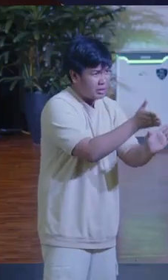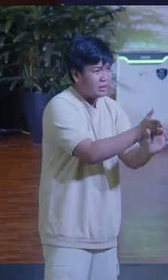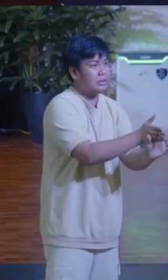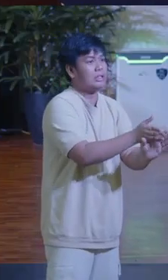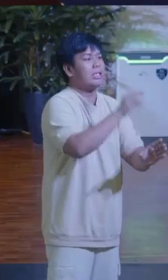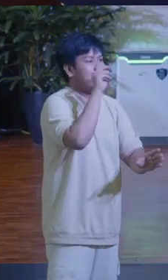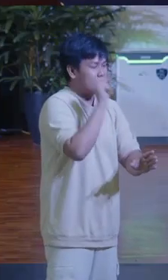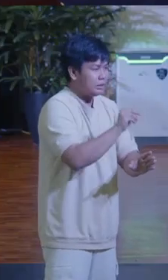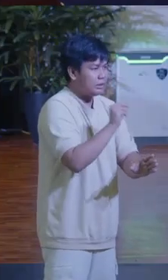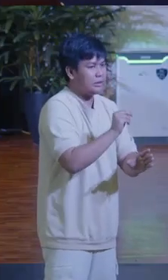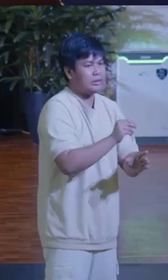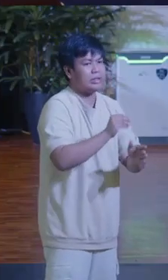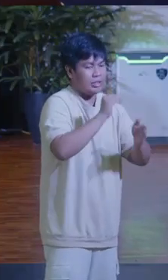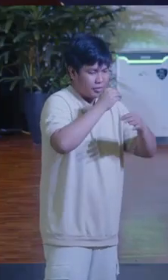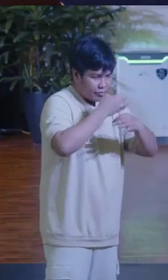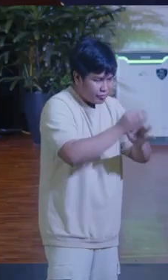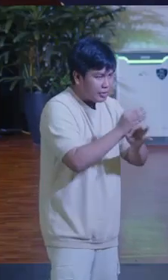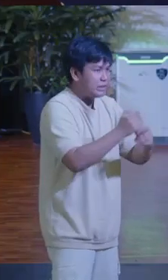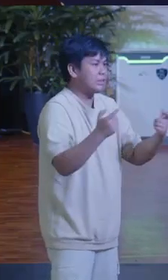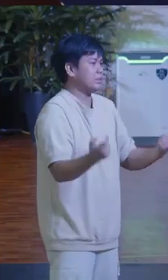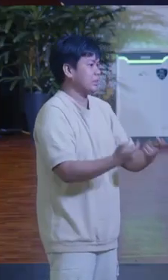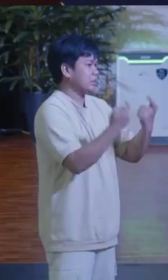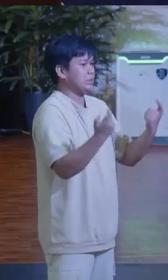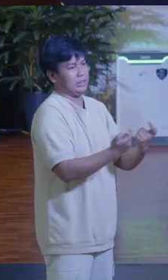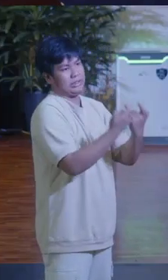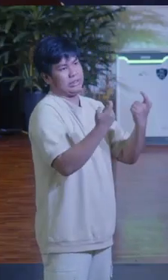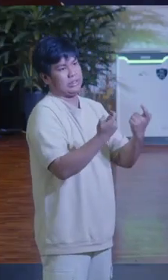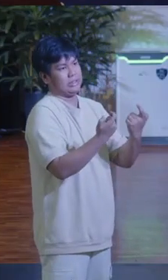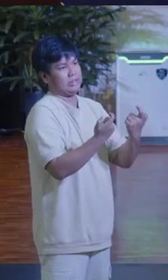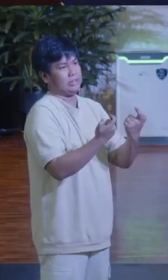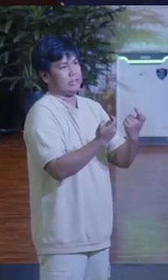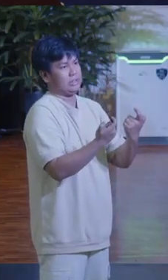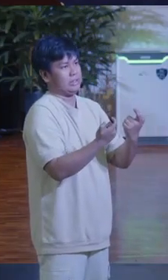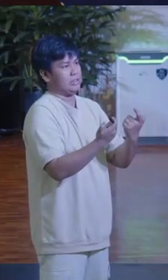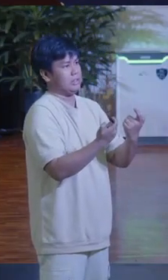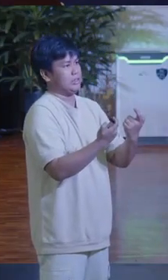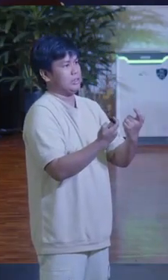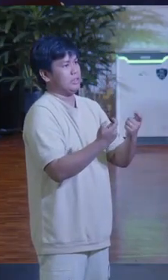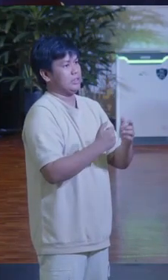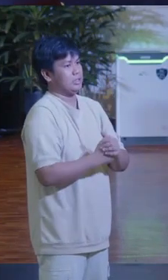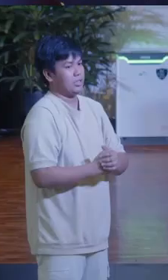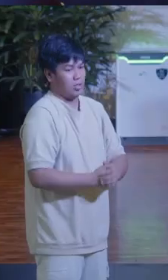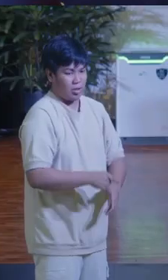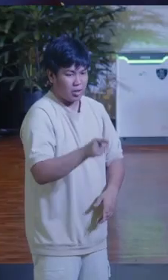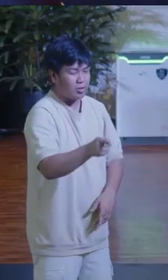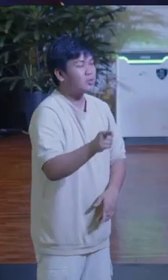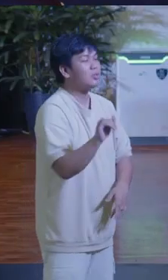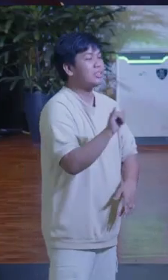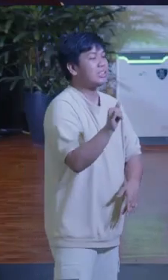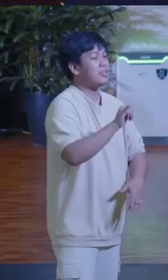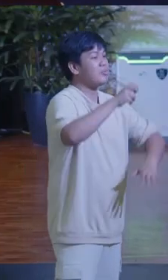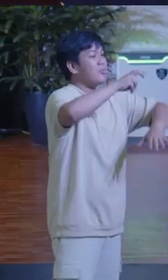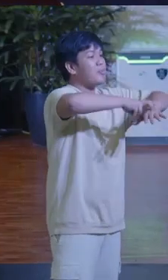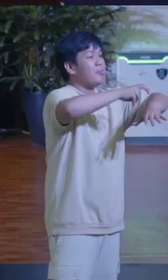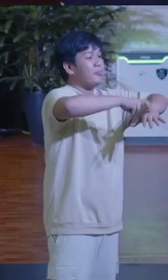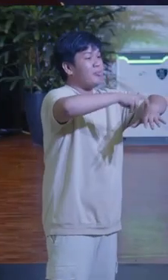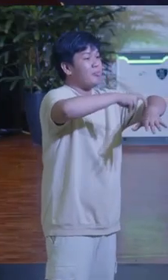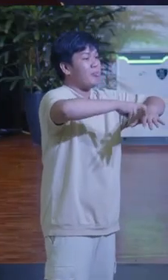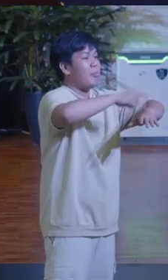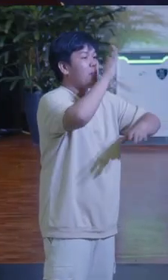Ibinabalik po natin. Itinutuwid po natin, orthopodeo, yung mga